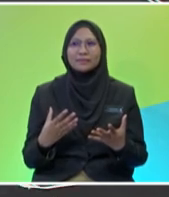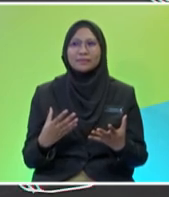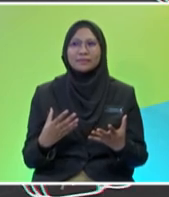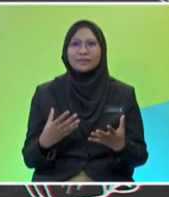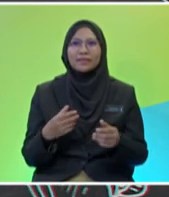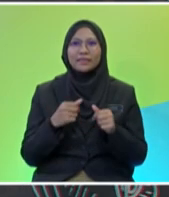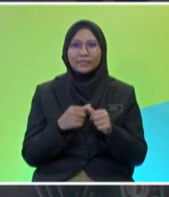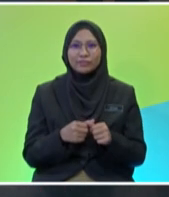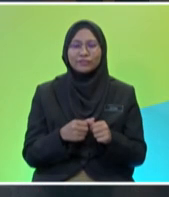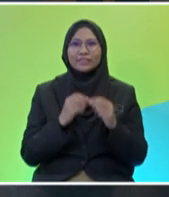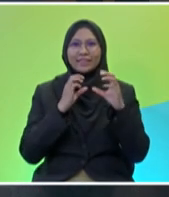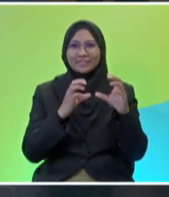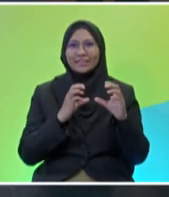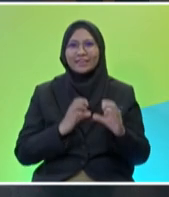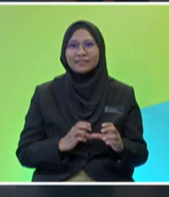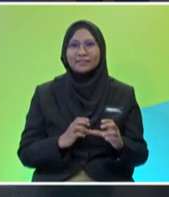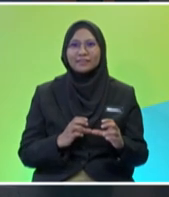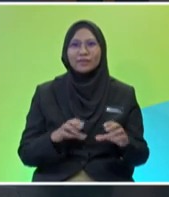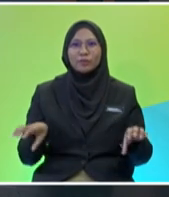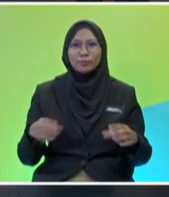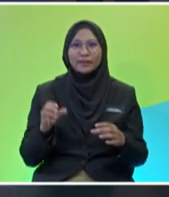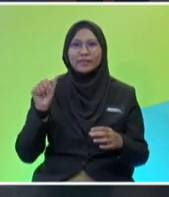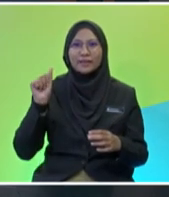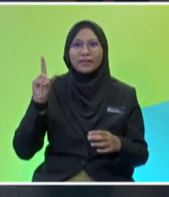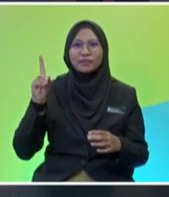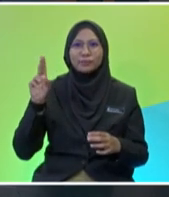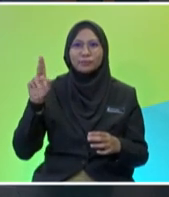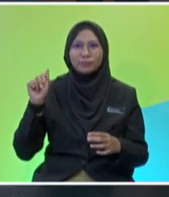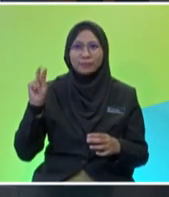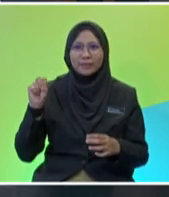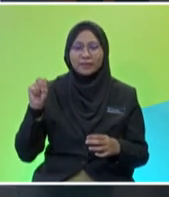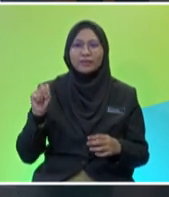membuat aduan Bagaimana caranya jadi ini adalah